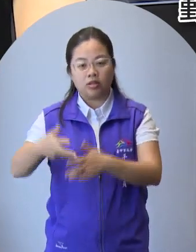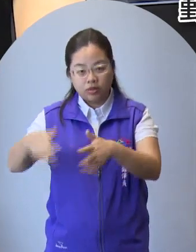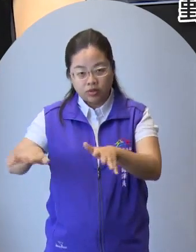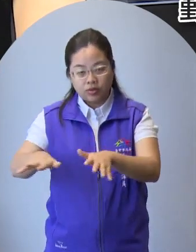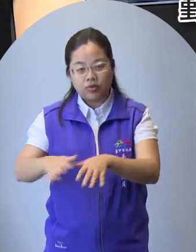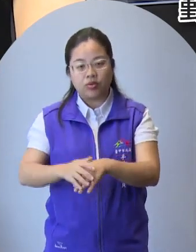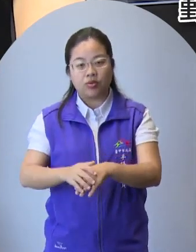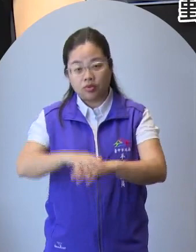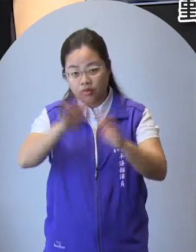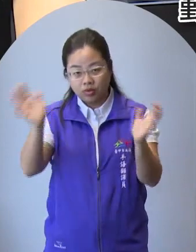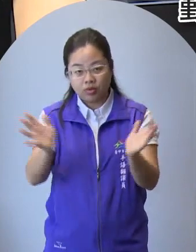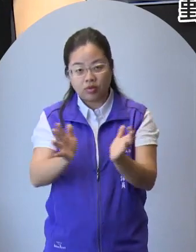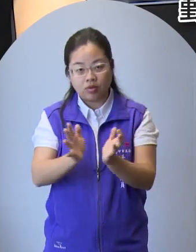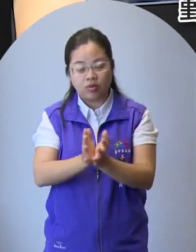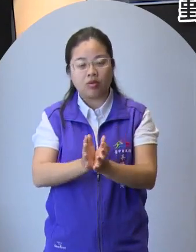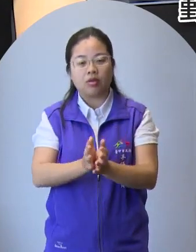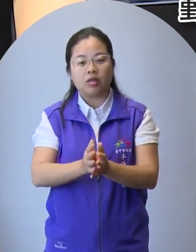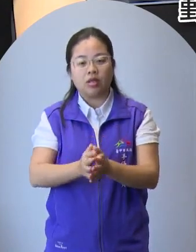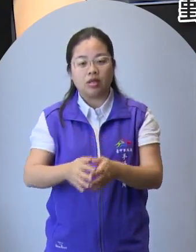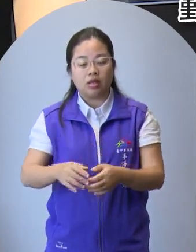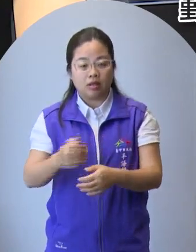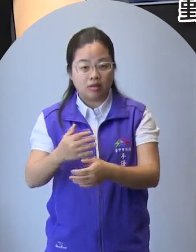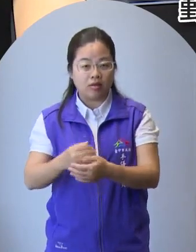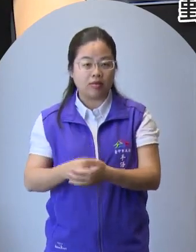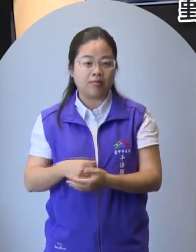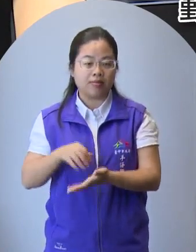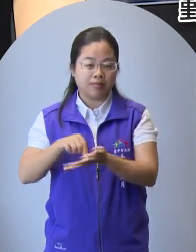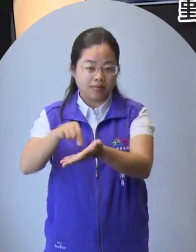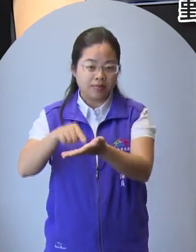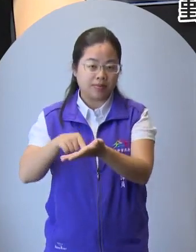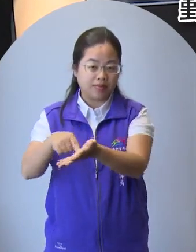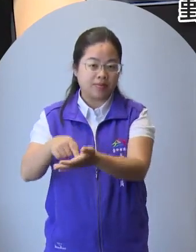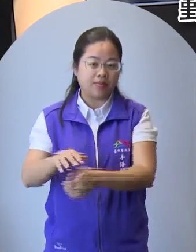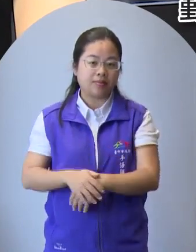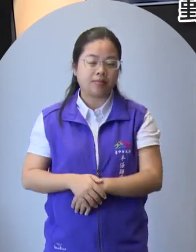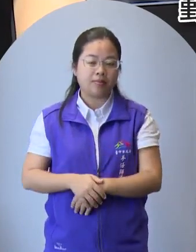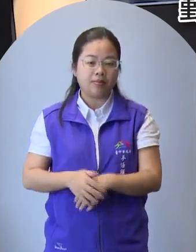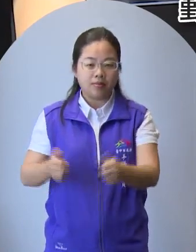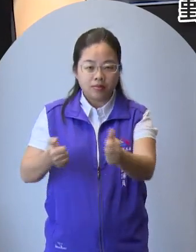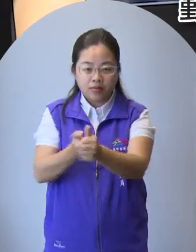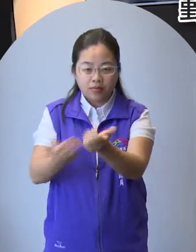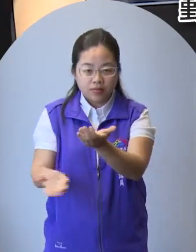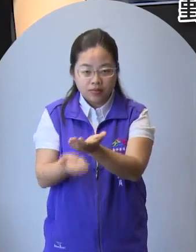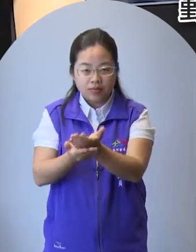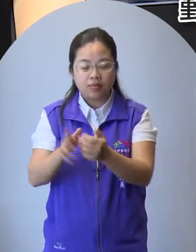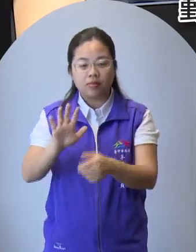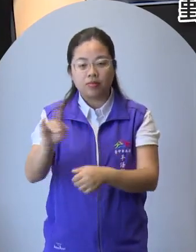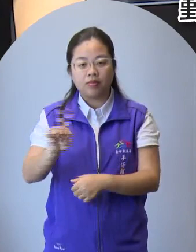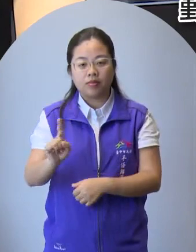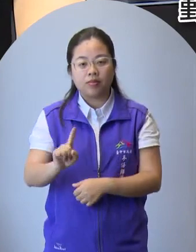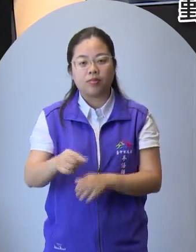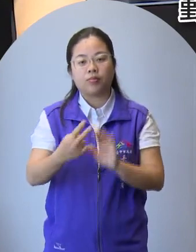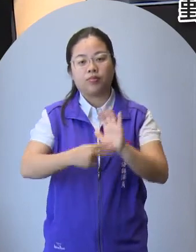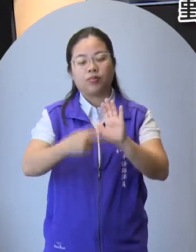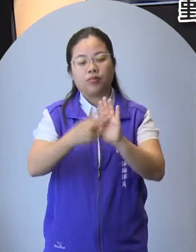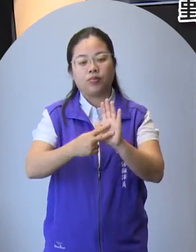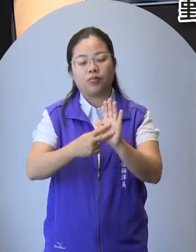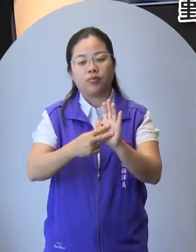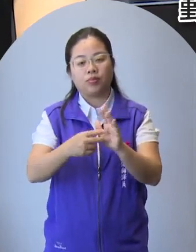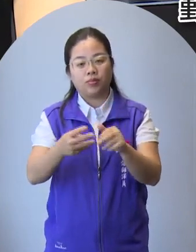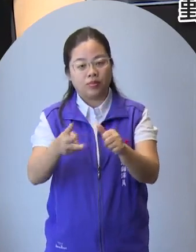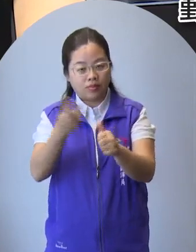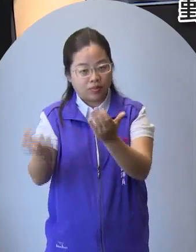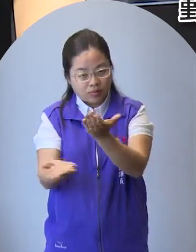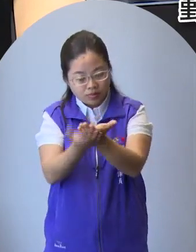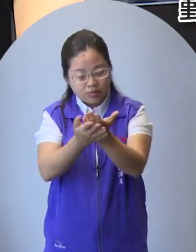94亿4992万4000元，全数以社界收入予以米平。附属单位预算案部分，详如说明三及后